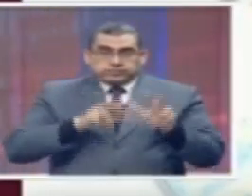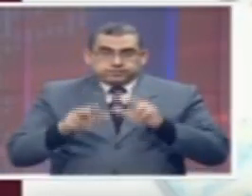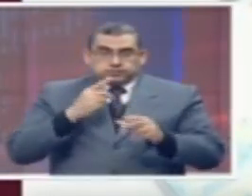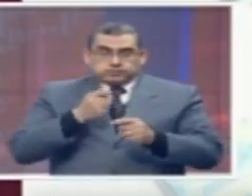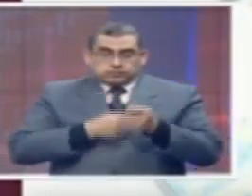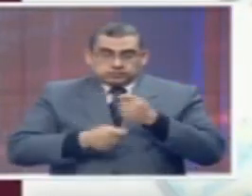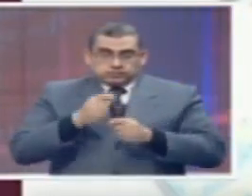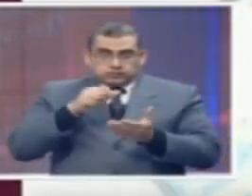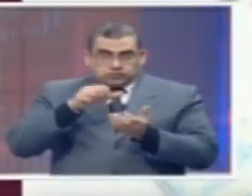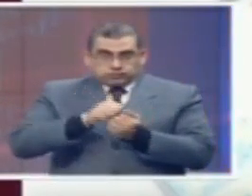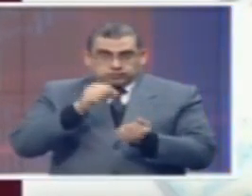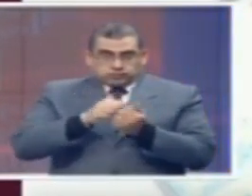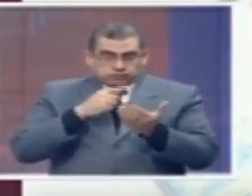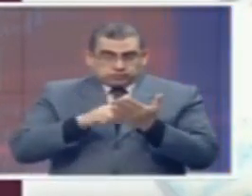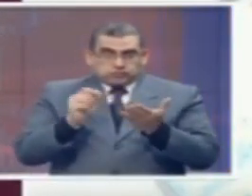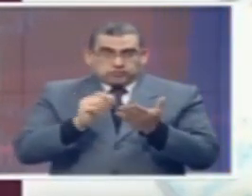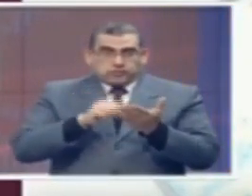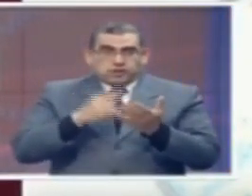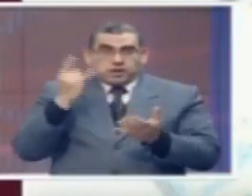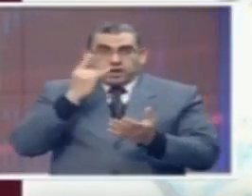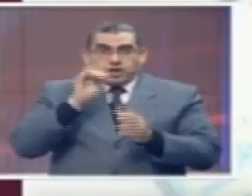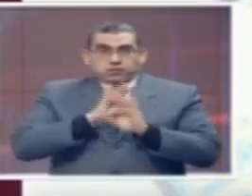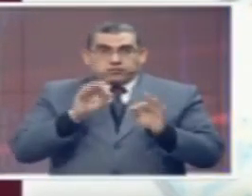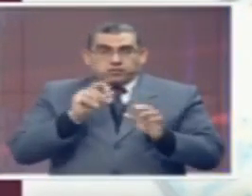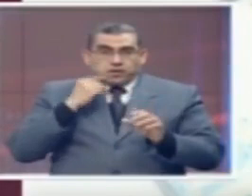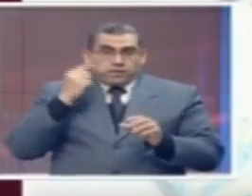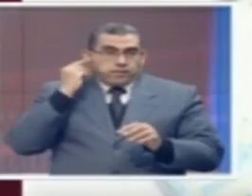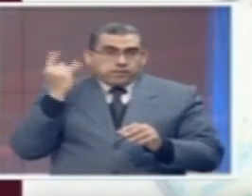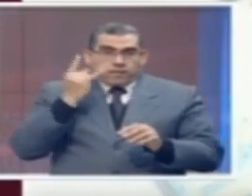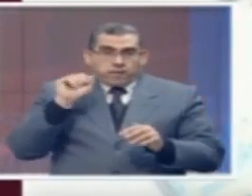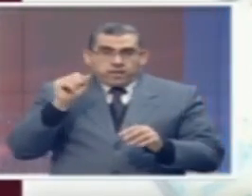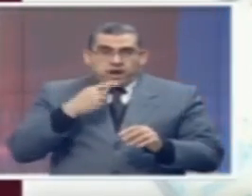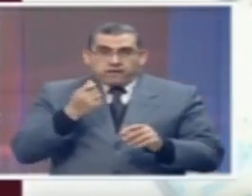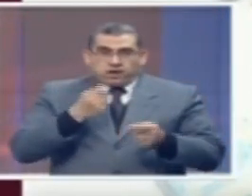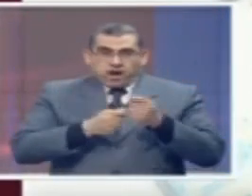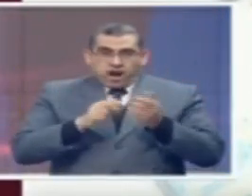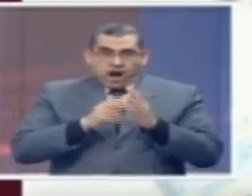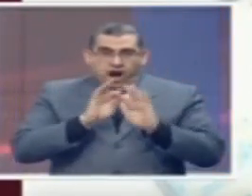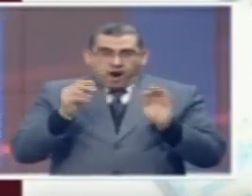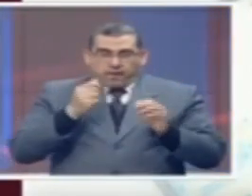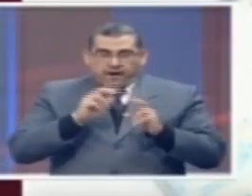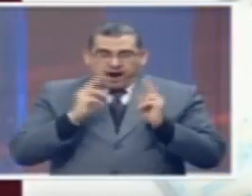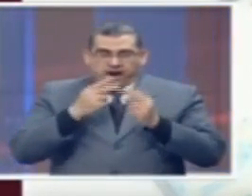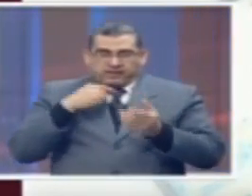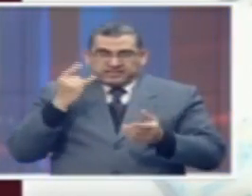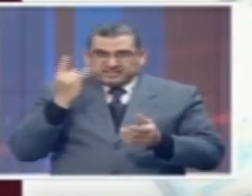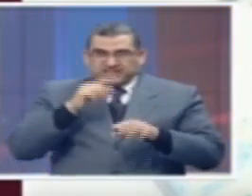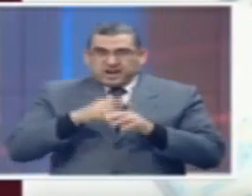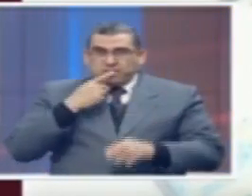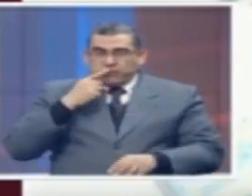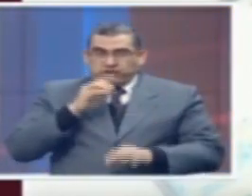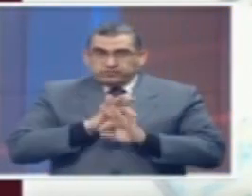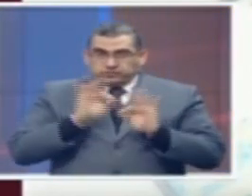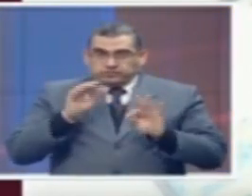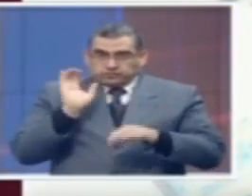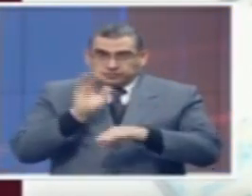الوطنية وترويجها، نجحت الإدارة العامة لمباحث الأموال العامة بالتنسيق مع مديرية أمن الإسكندرية